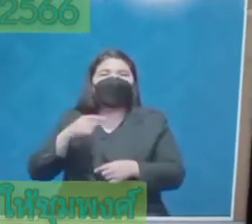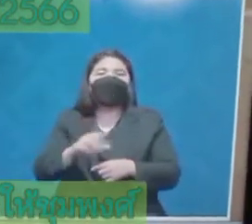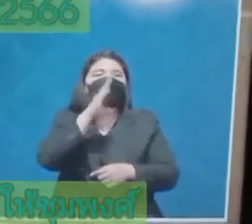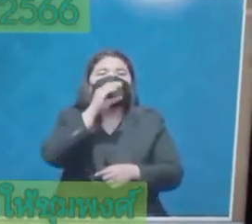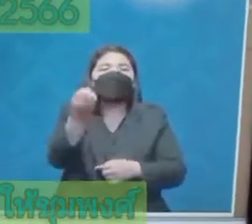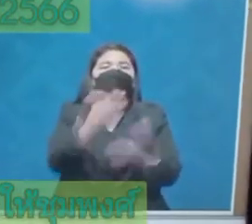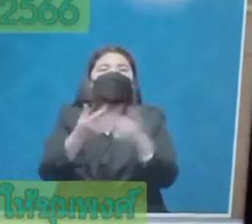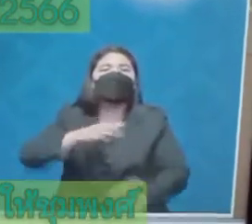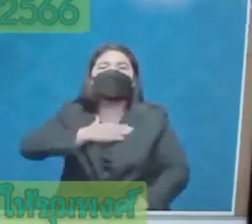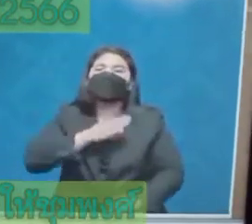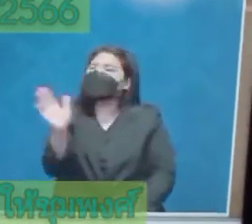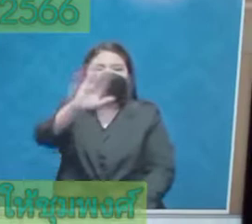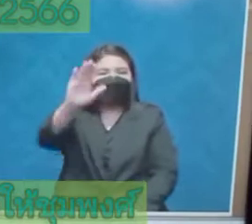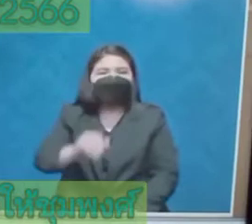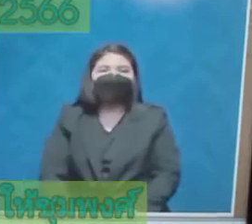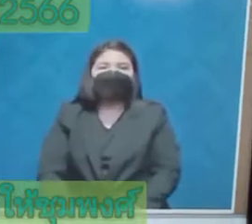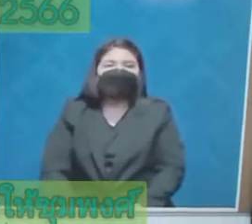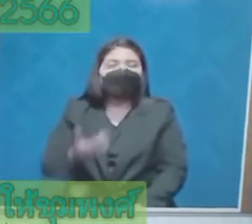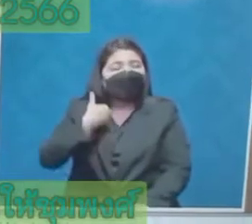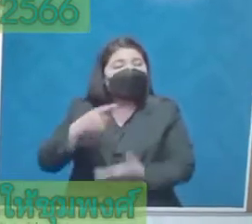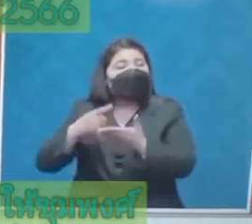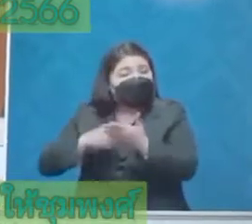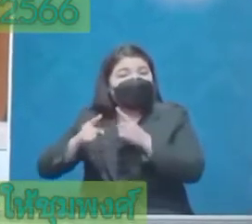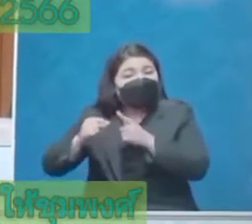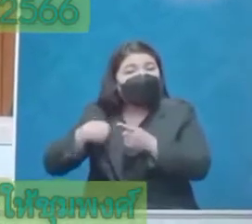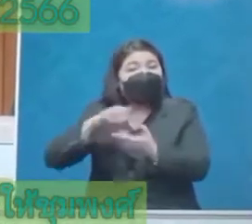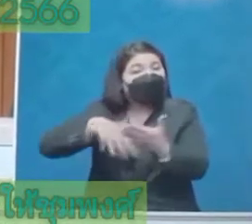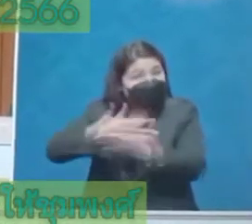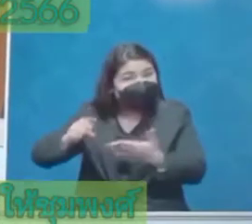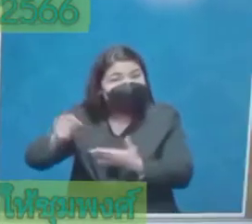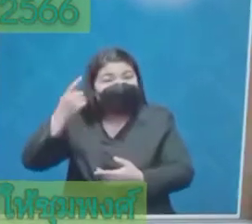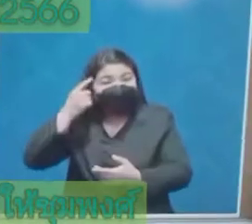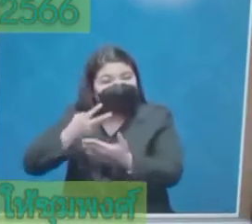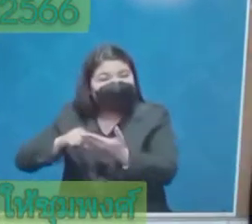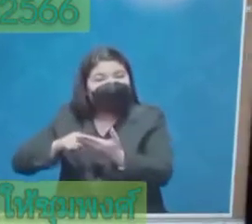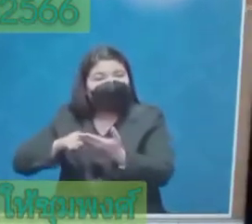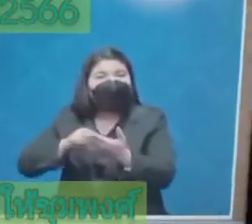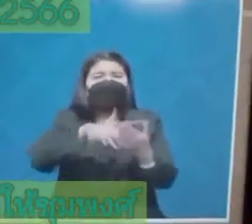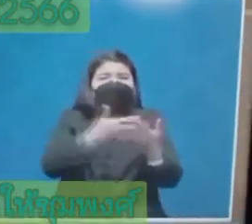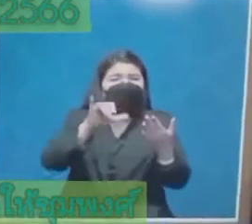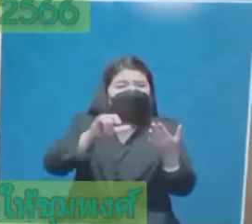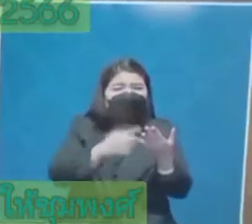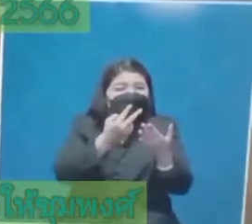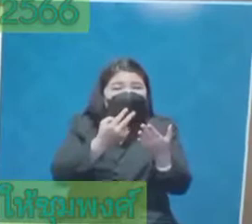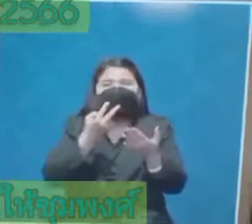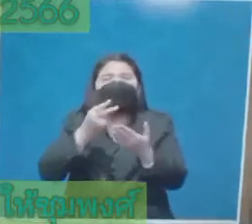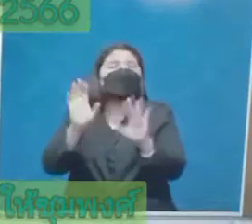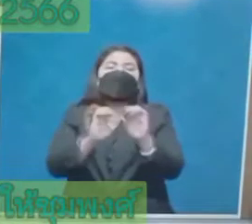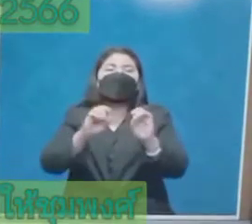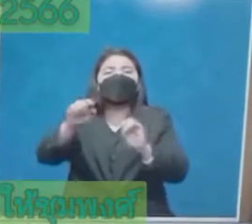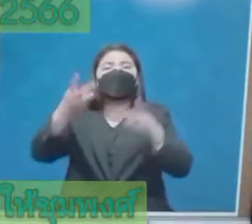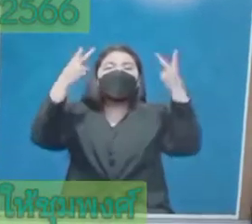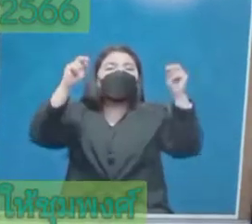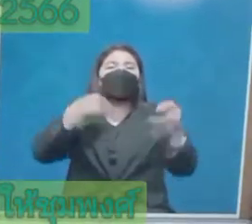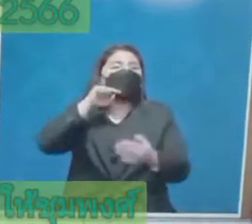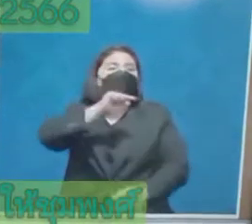เรื่องนี้กับผมเคยปรึกษาข้าราชการไหมเคยดูแผนสภาพัฒน์ไหมเคยดูครับเคยรู้จักคำว่ายุทธศาสตร์ไหมไม่เคยอ่านไม่เคยดูเพราะเป็นนายรัฐมนตรี